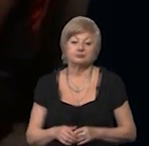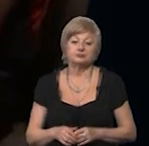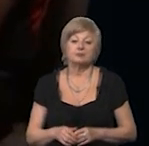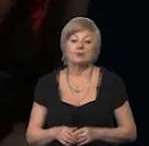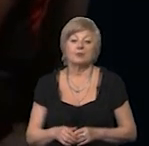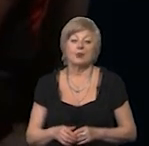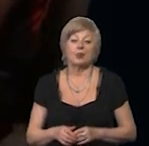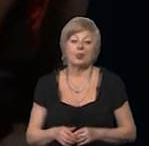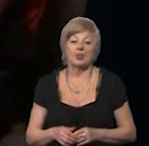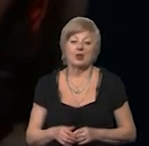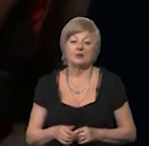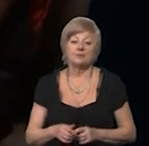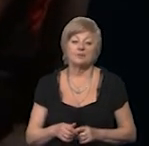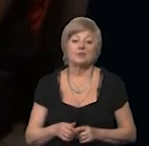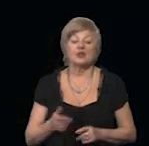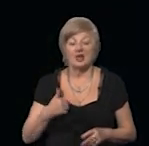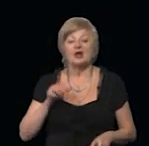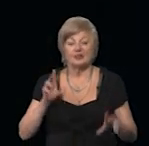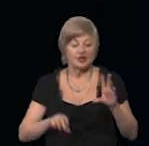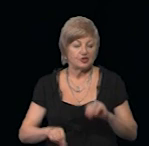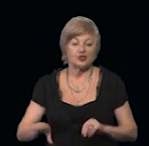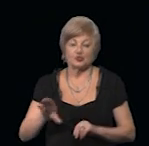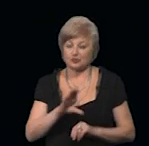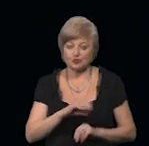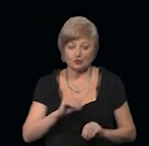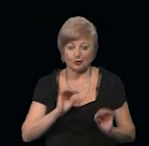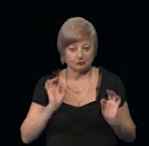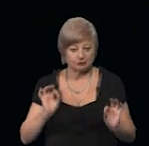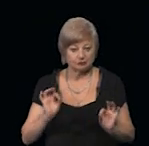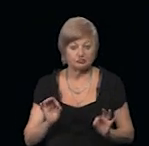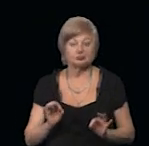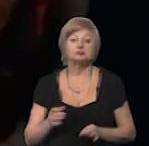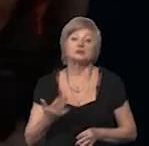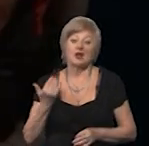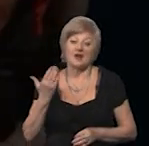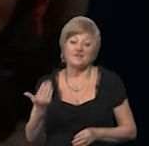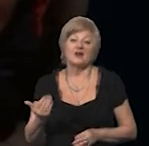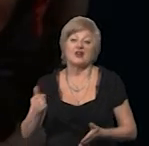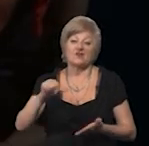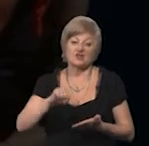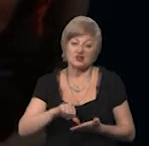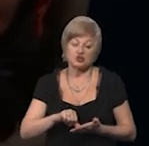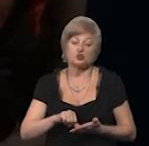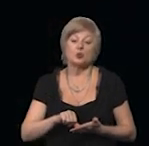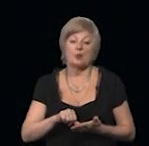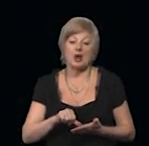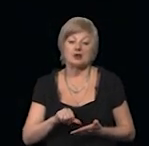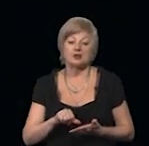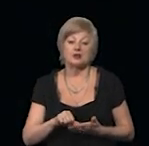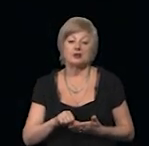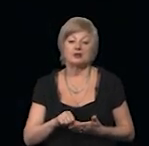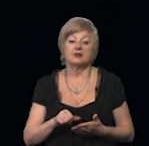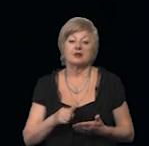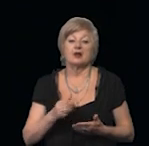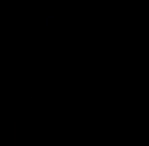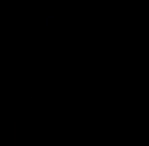змогу бачити вас на екранах. Ну, надіюся, так. Ну, і цього року ви виступали квартирник у нас у Суспільному. Тож згадаємо,